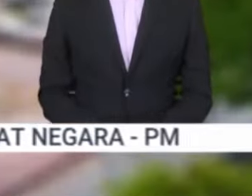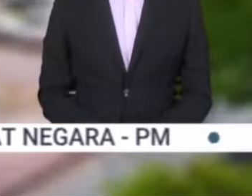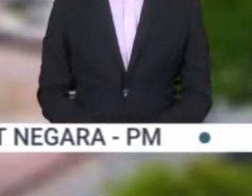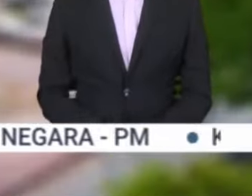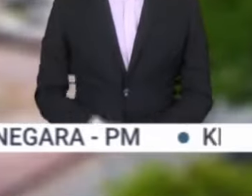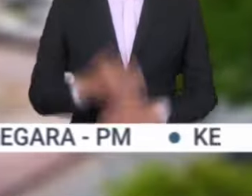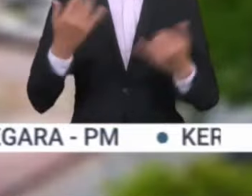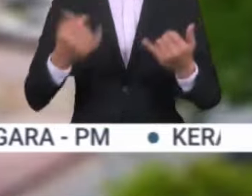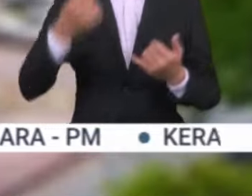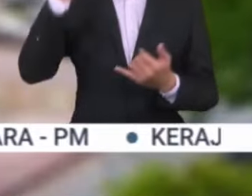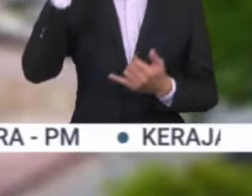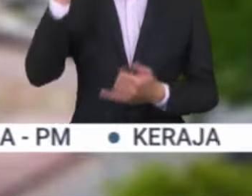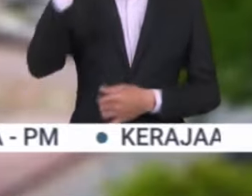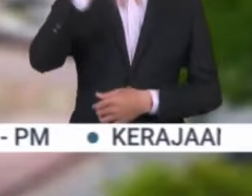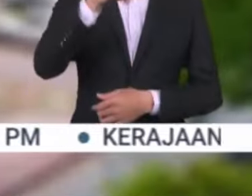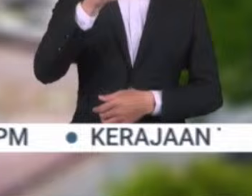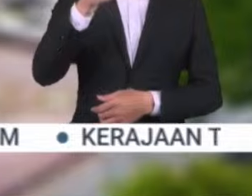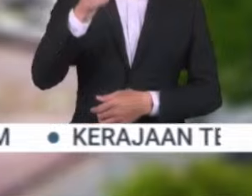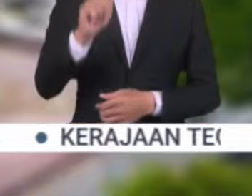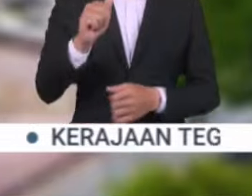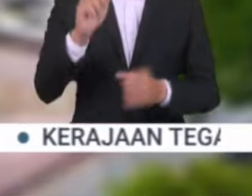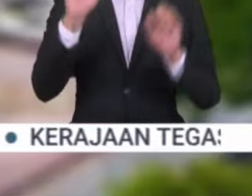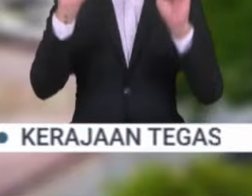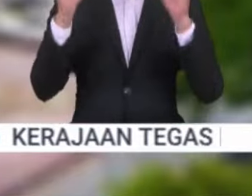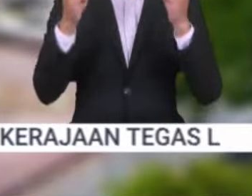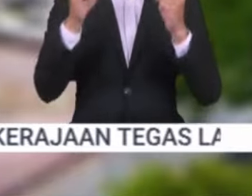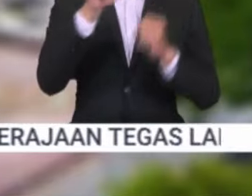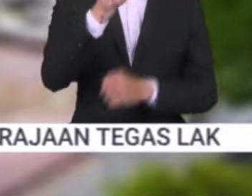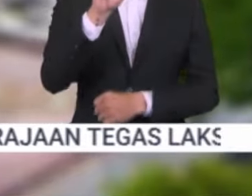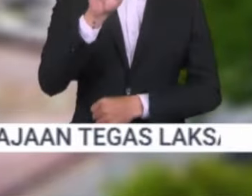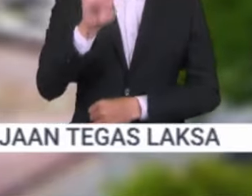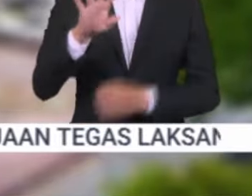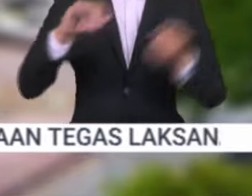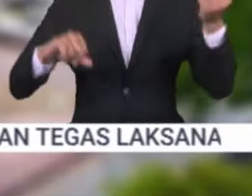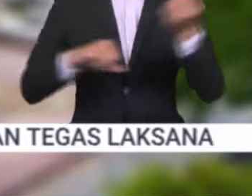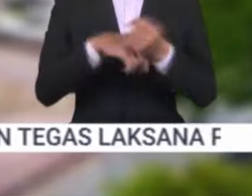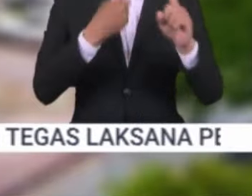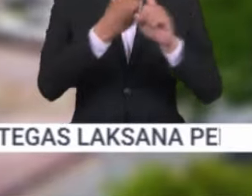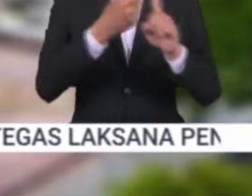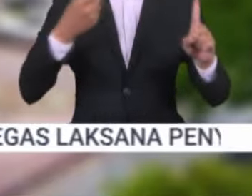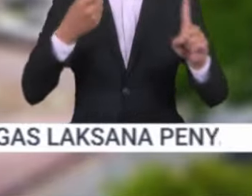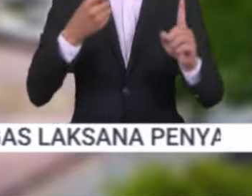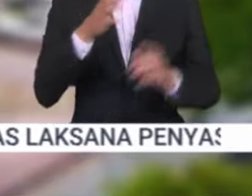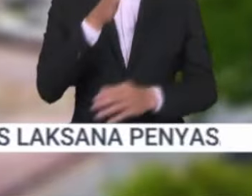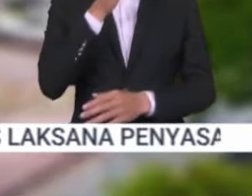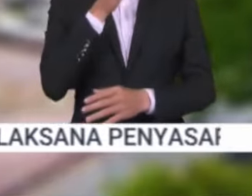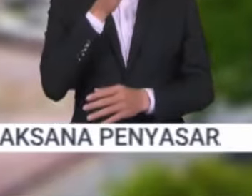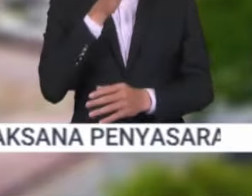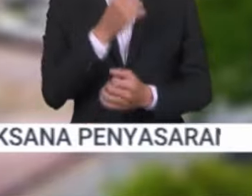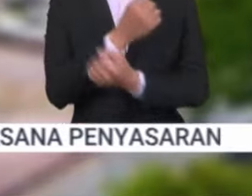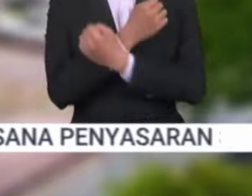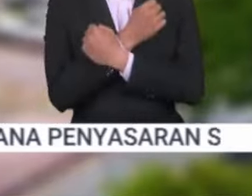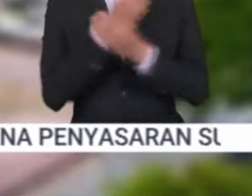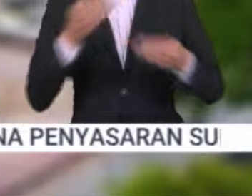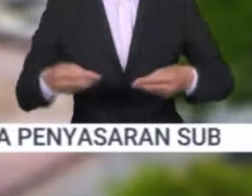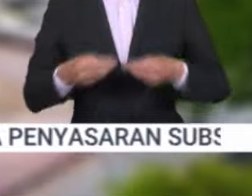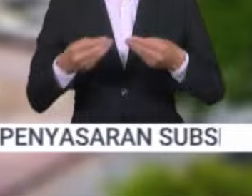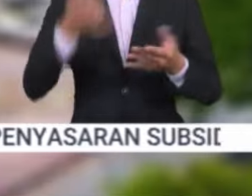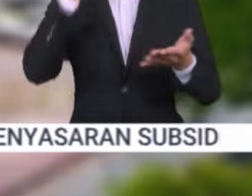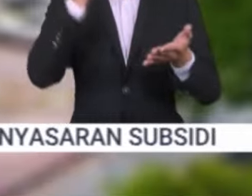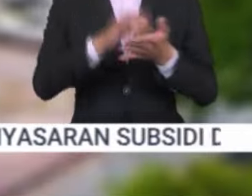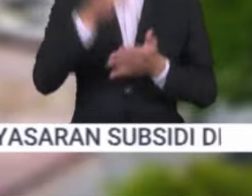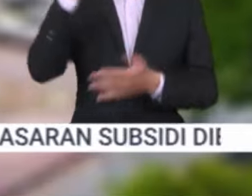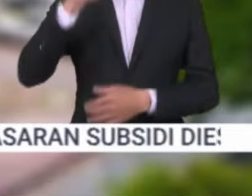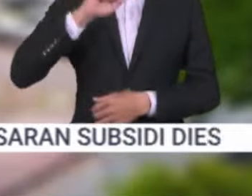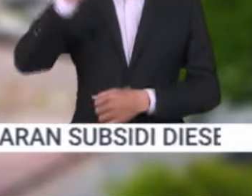Baik, seterusnya perkembangan para Sukma ke-21 Sarawak 2024. Sokongan daripada ibu tersayang beri keyakinan buat atlet